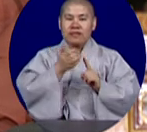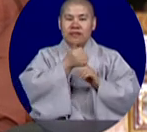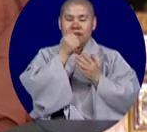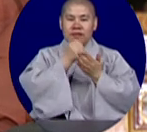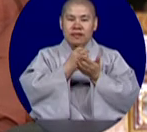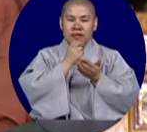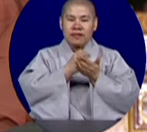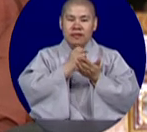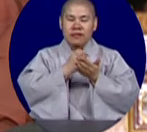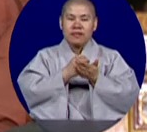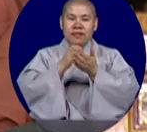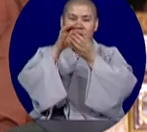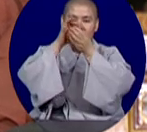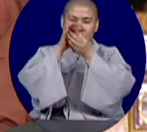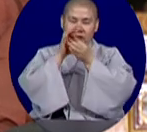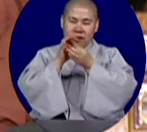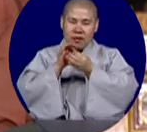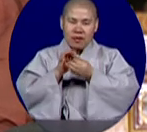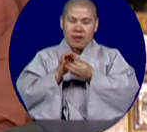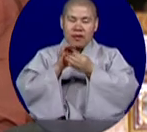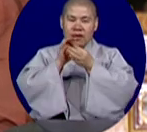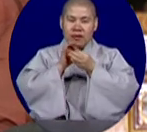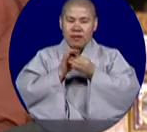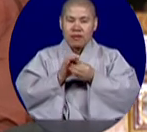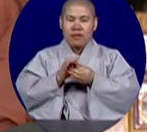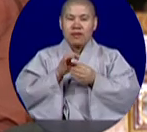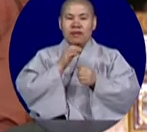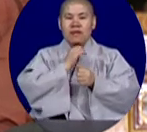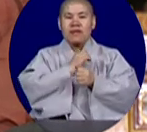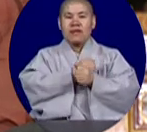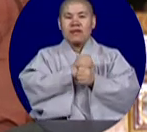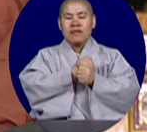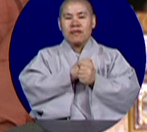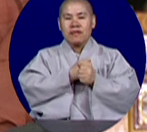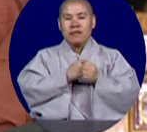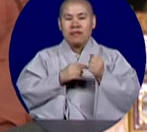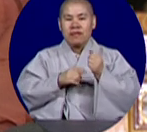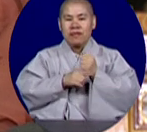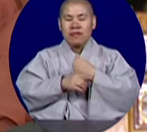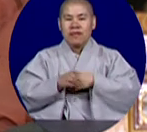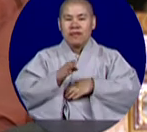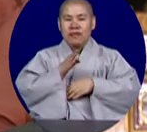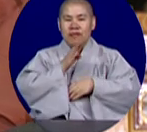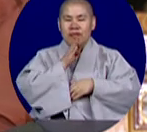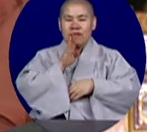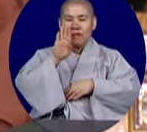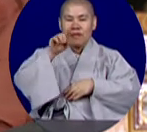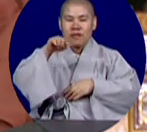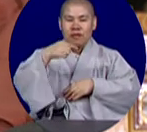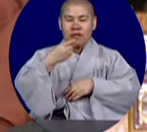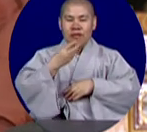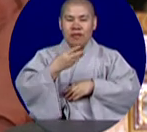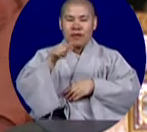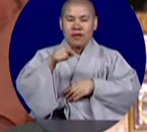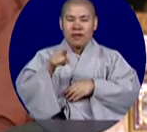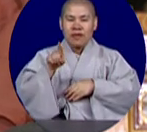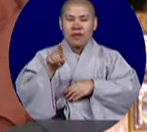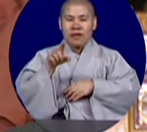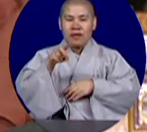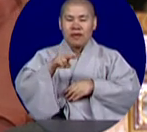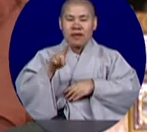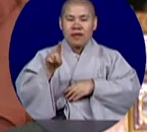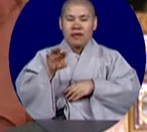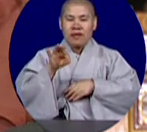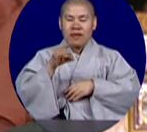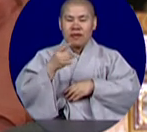법이 연속체로 지금까지 내려온다는 것은 이게 참 불가사의가, 그런 불가사의가 없고